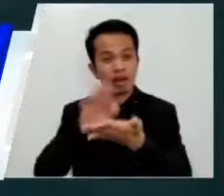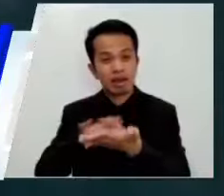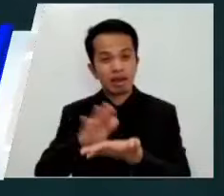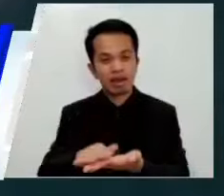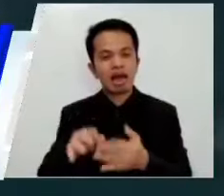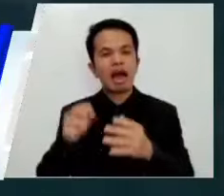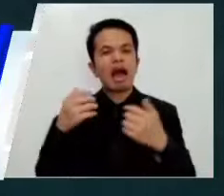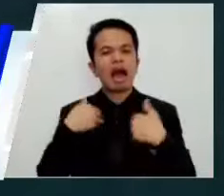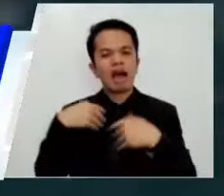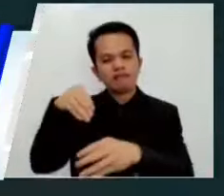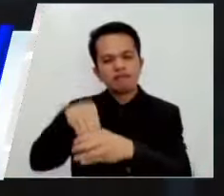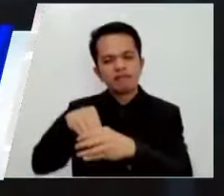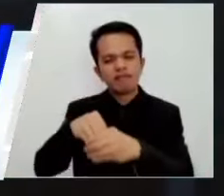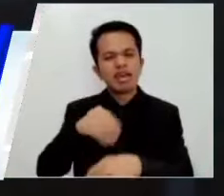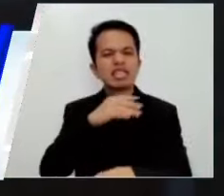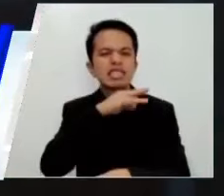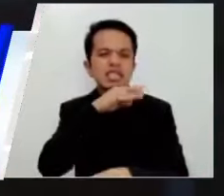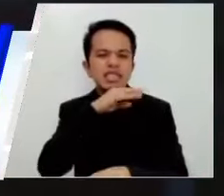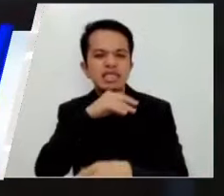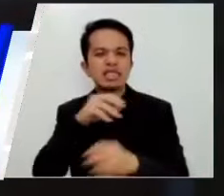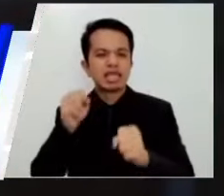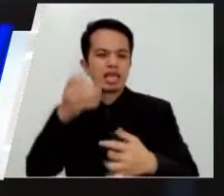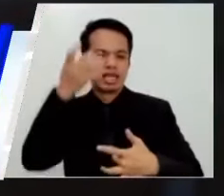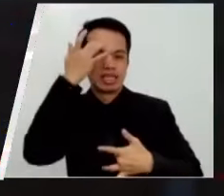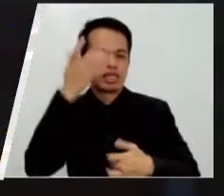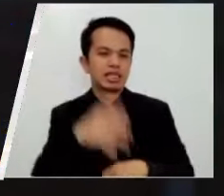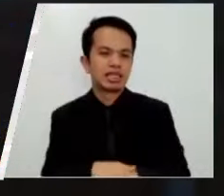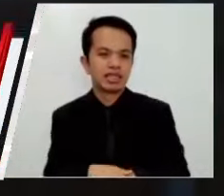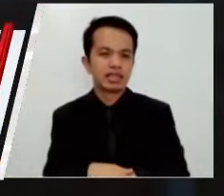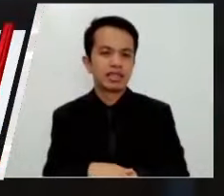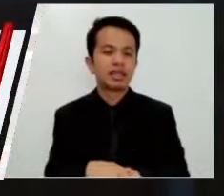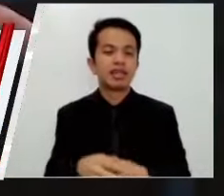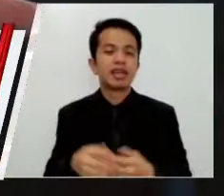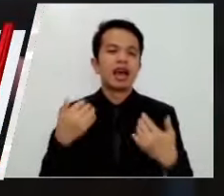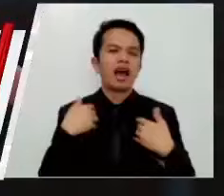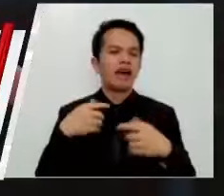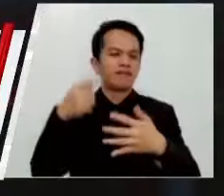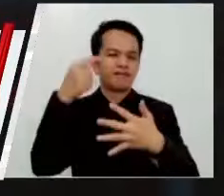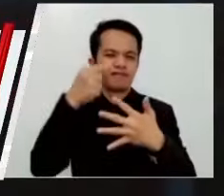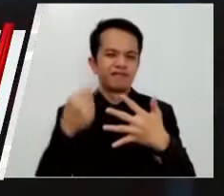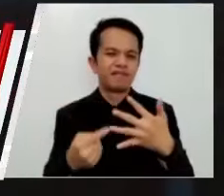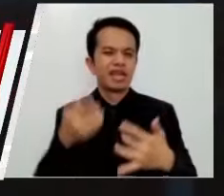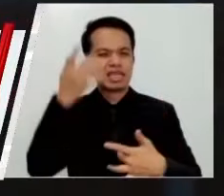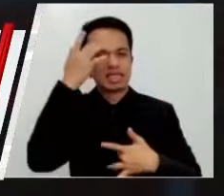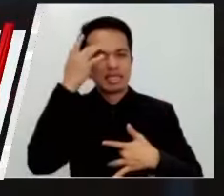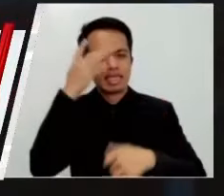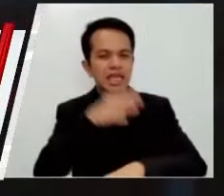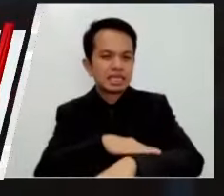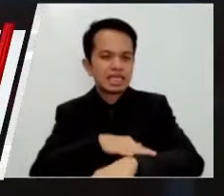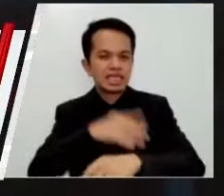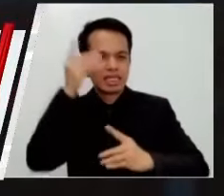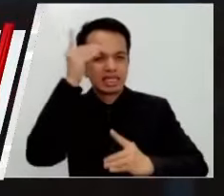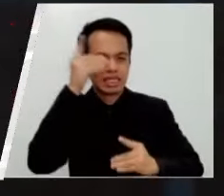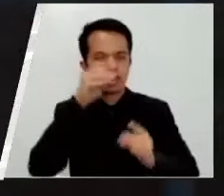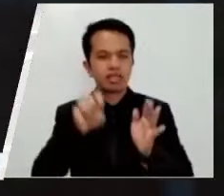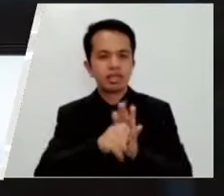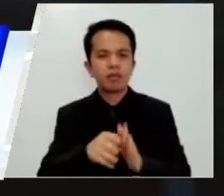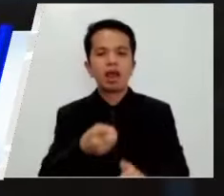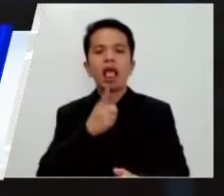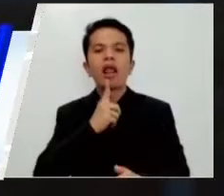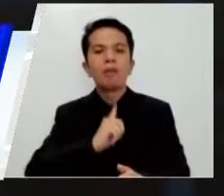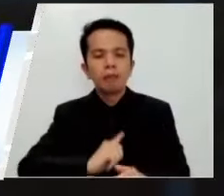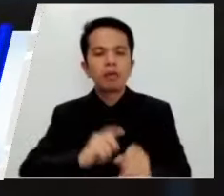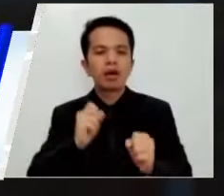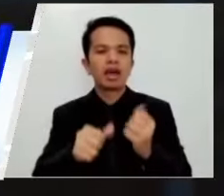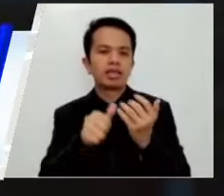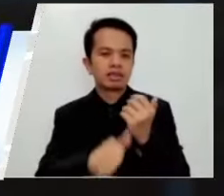ang pwedeng makuha rito. You get bacterial infection, skin disease, pag accidentally nakainom yung bata, pwede siya magtae. So